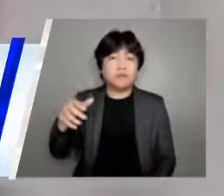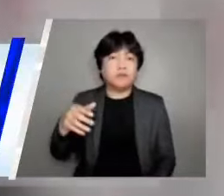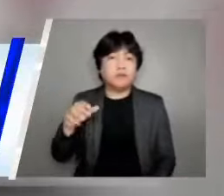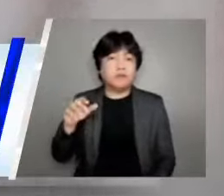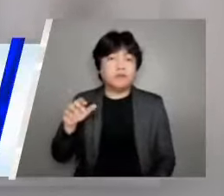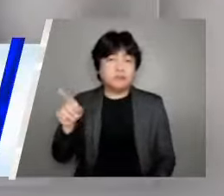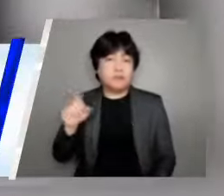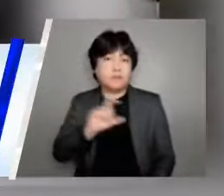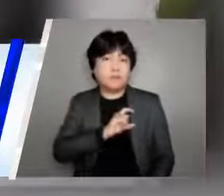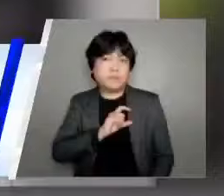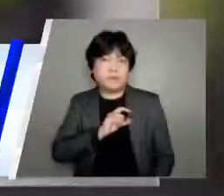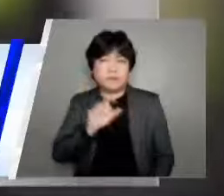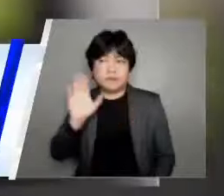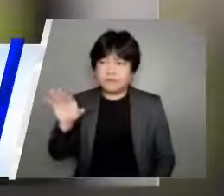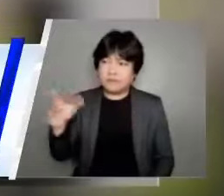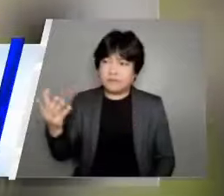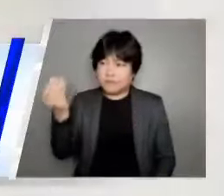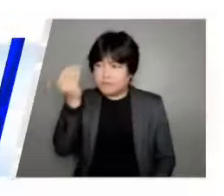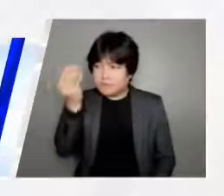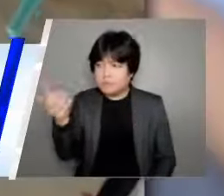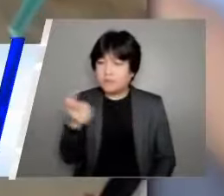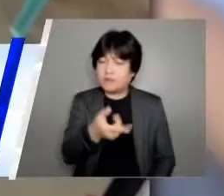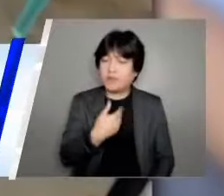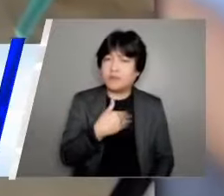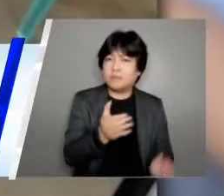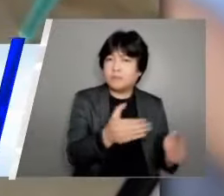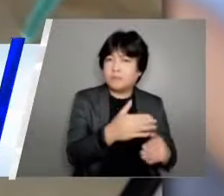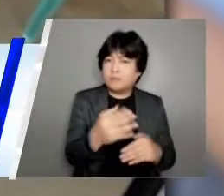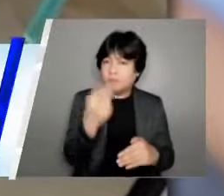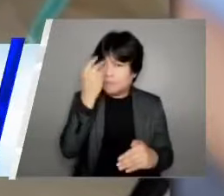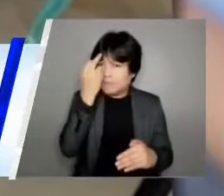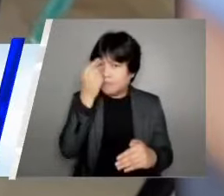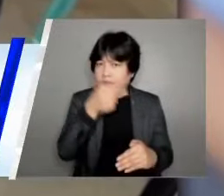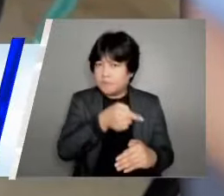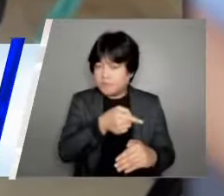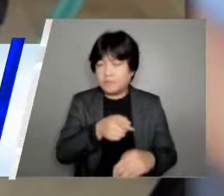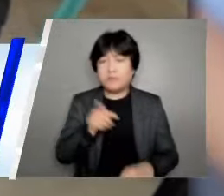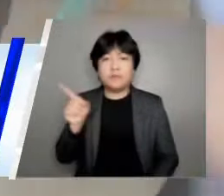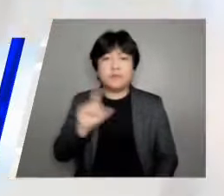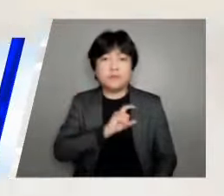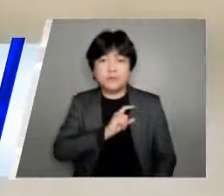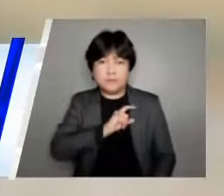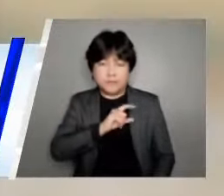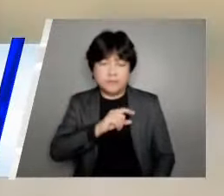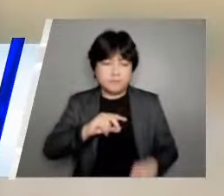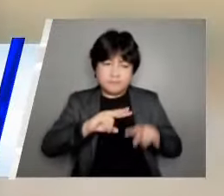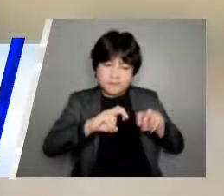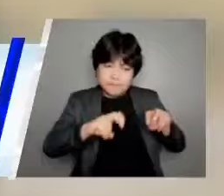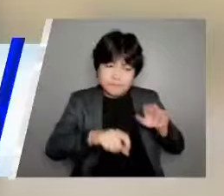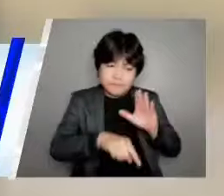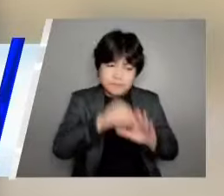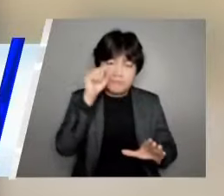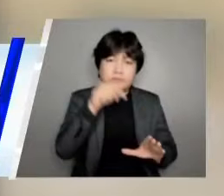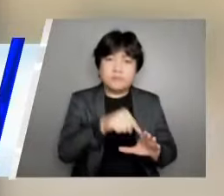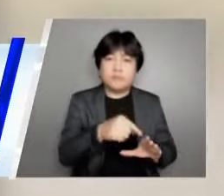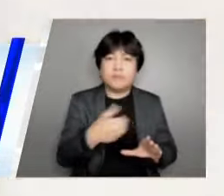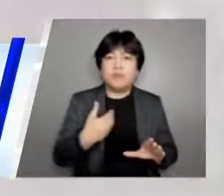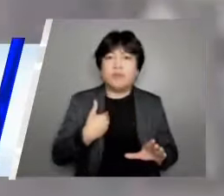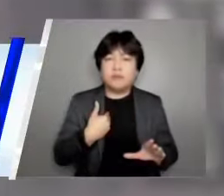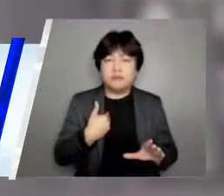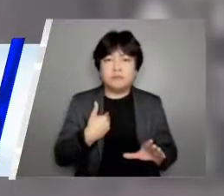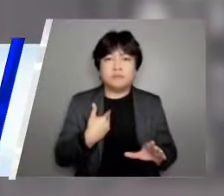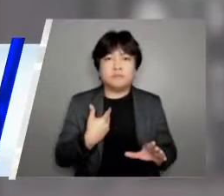Drug Enforcement Group Special Operating Unit 4A. Doon, nabisto ng mga otoridad ang laman ng mga parcel, vape cartridge, glass